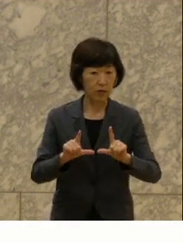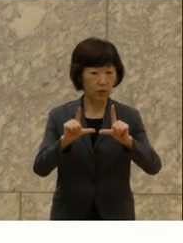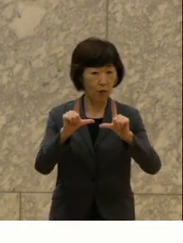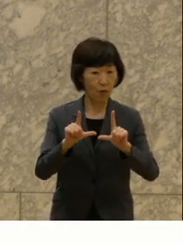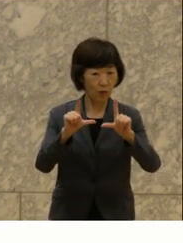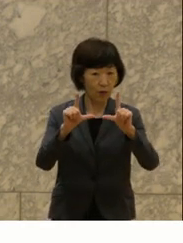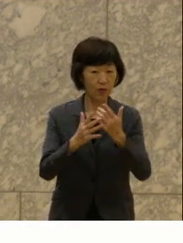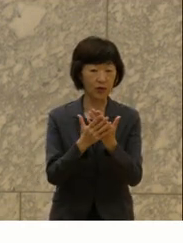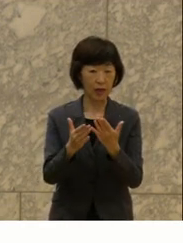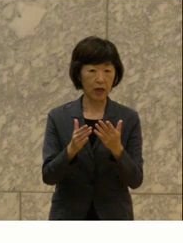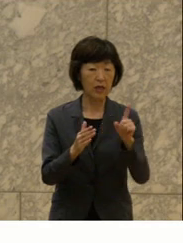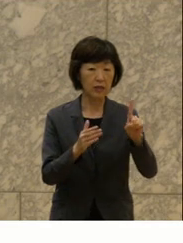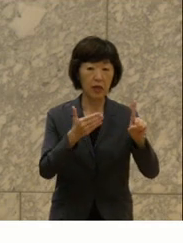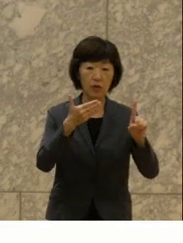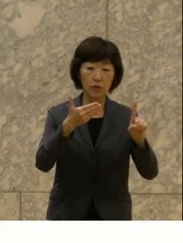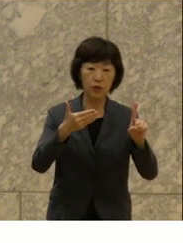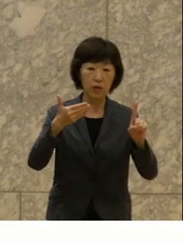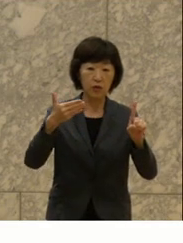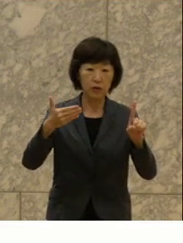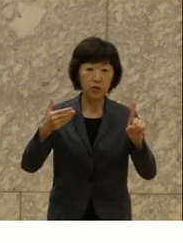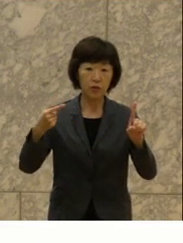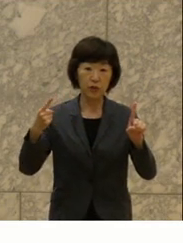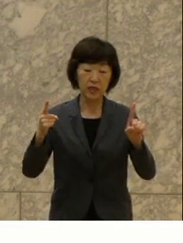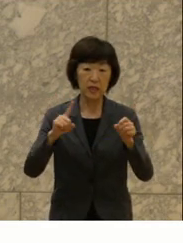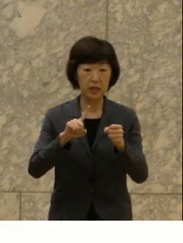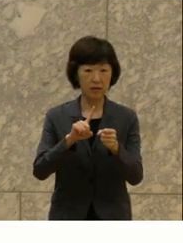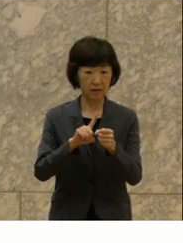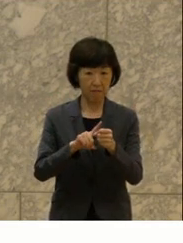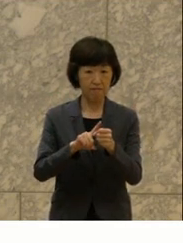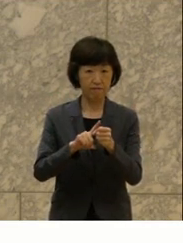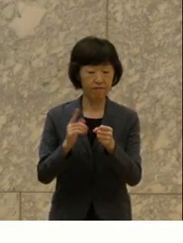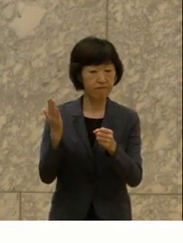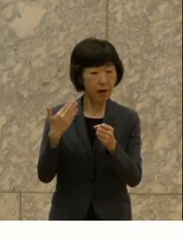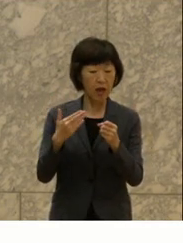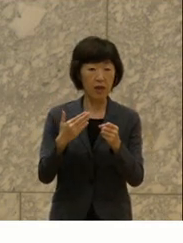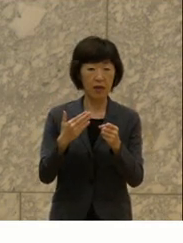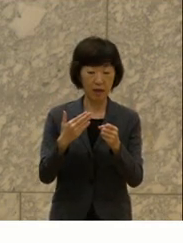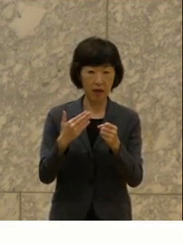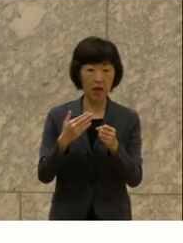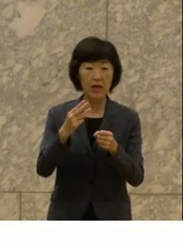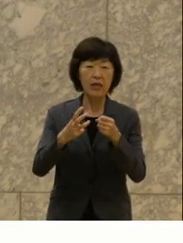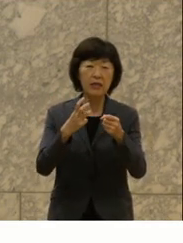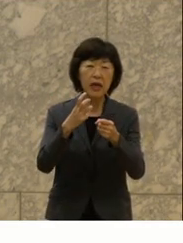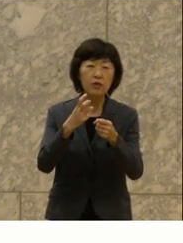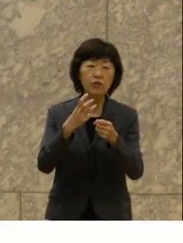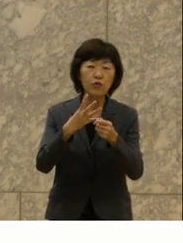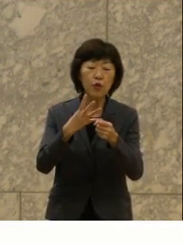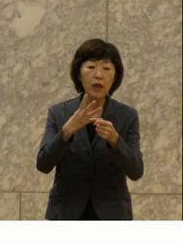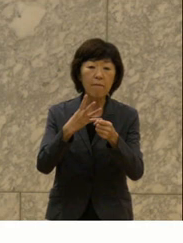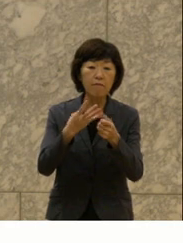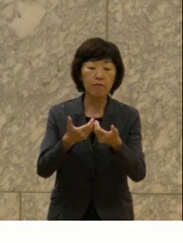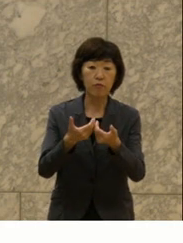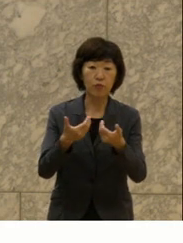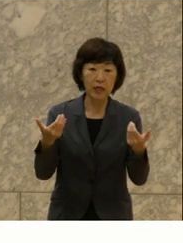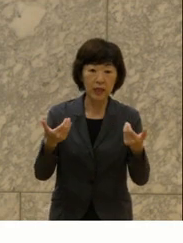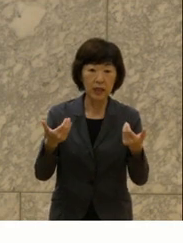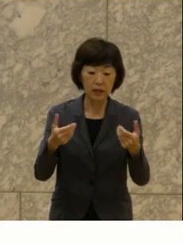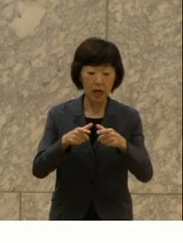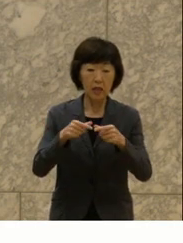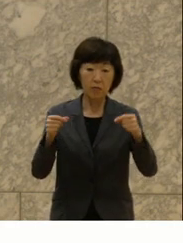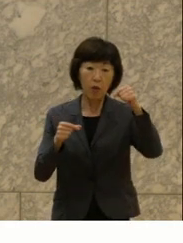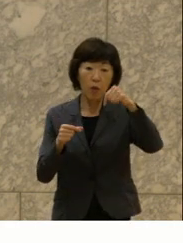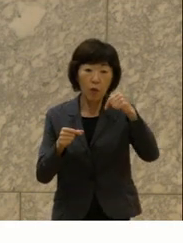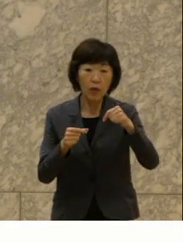は1991年大会以来34年ぶり日本では3回目の